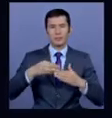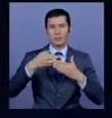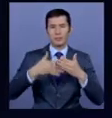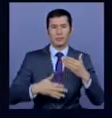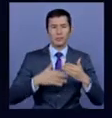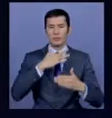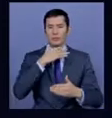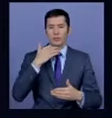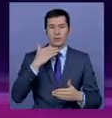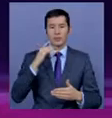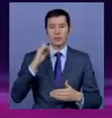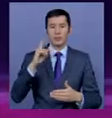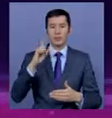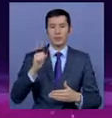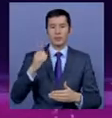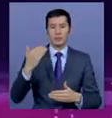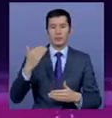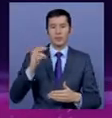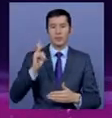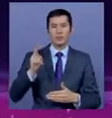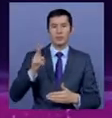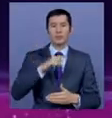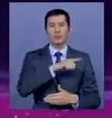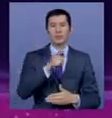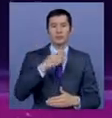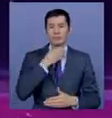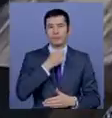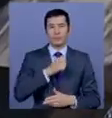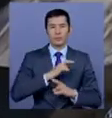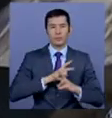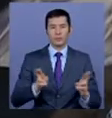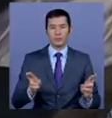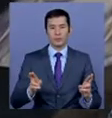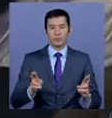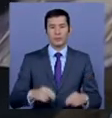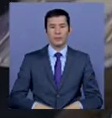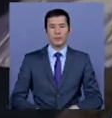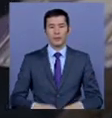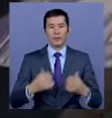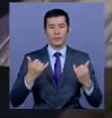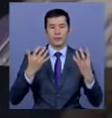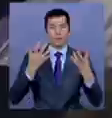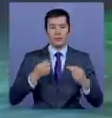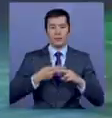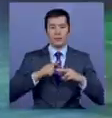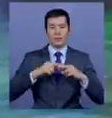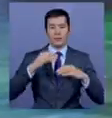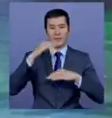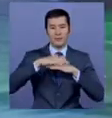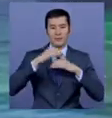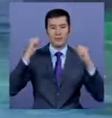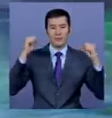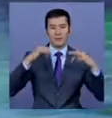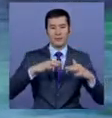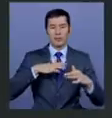шақ, Асау толқын, Маңғыстау маржандары және тағы басқа көптеген туындысы Фариза Оңғарсынованың ешкімге ұқсамайтын қолтаңбасы